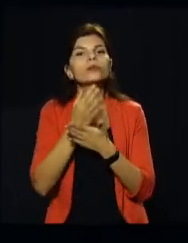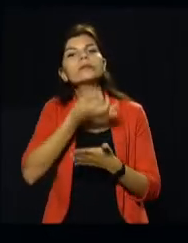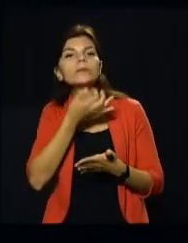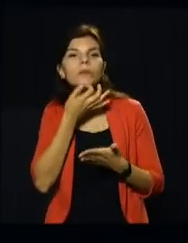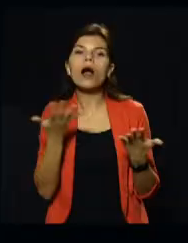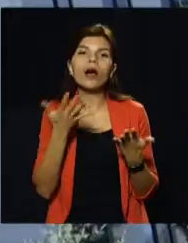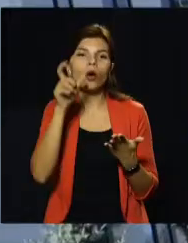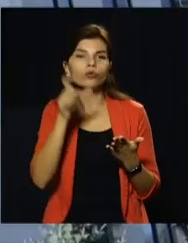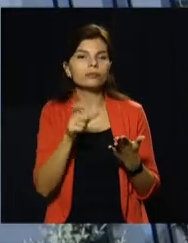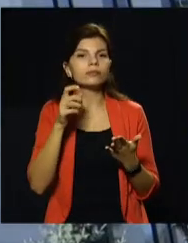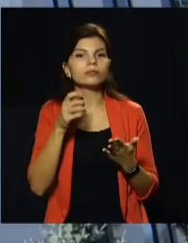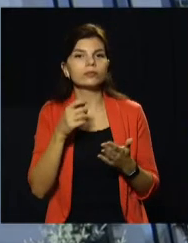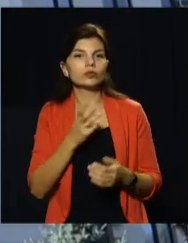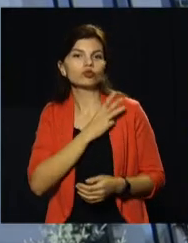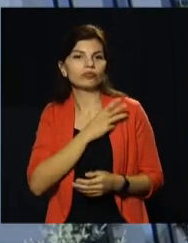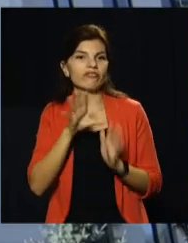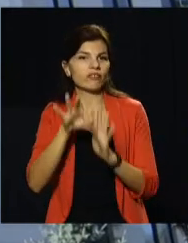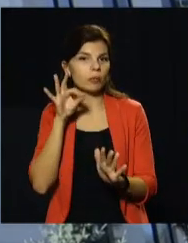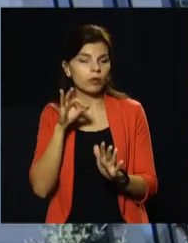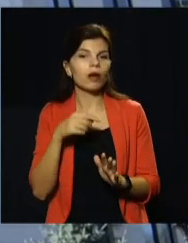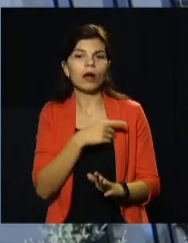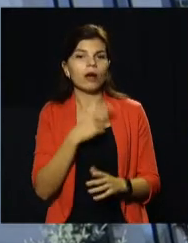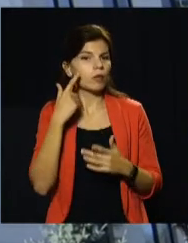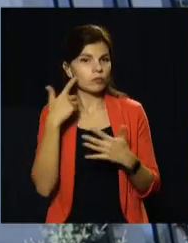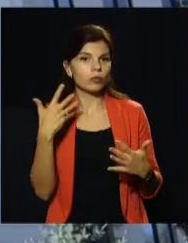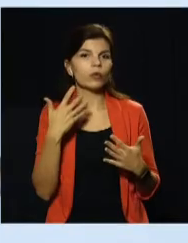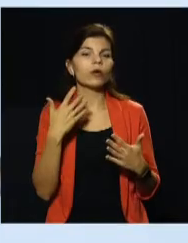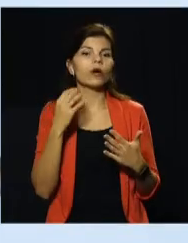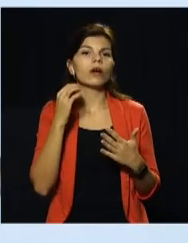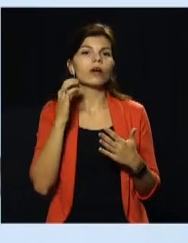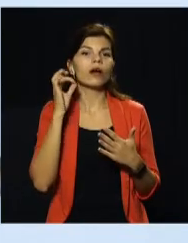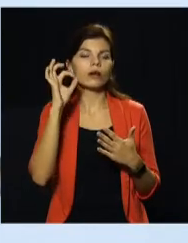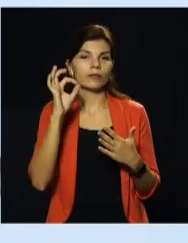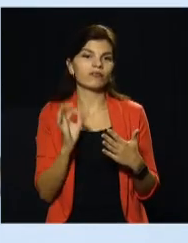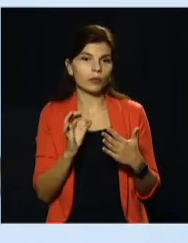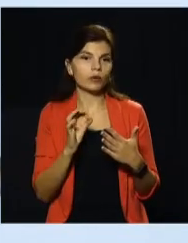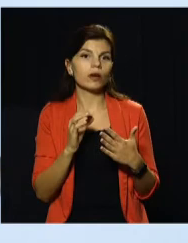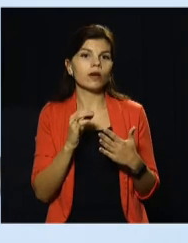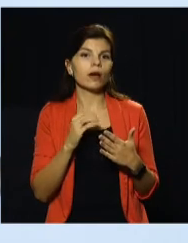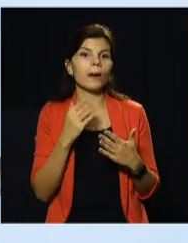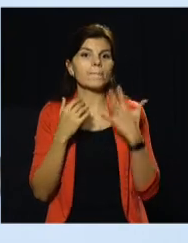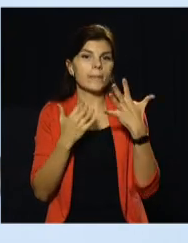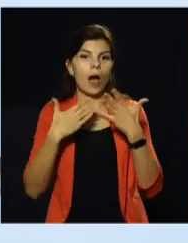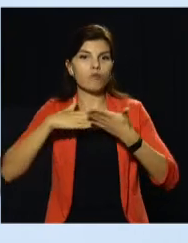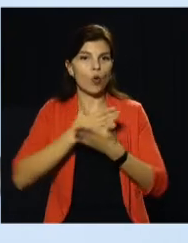вподобаннями. За результатами опитування, на сьогодні долають 5-відсотковий бар'єр і проходять до регіонального парламенту 5 політичних